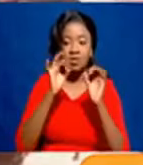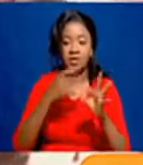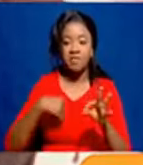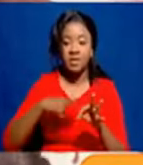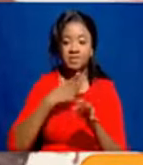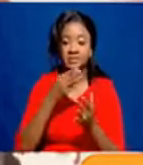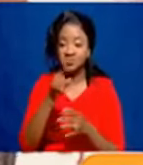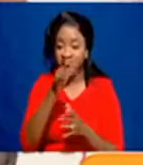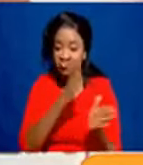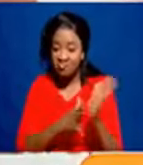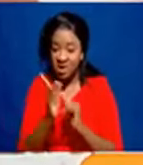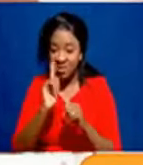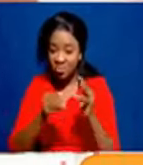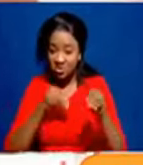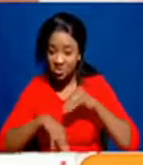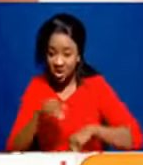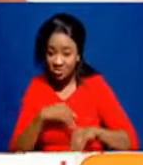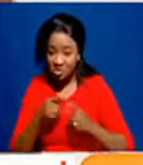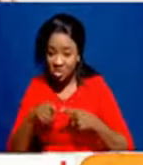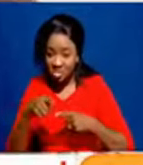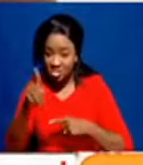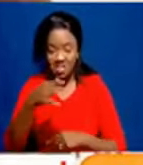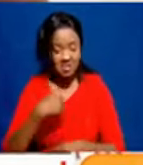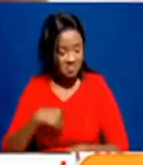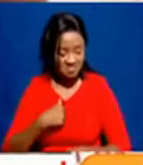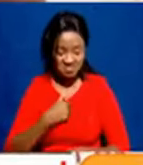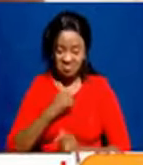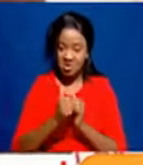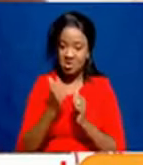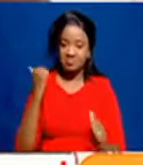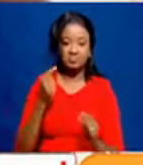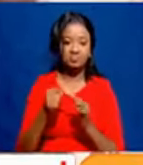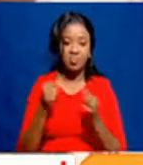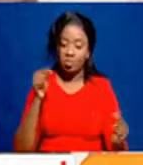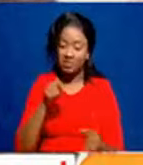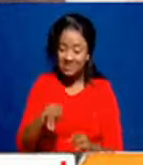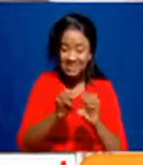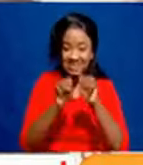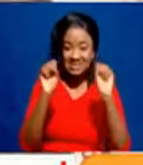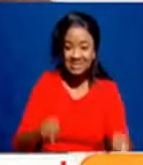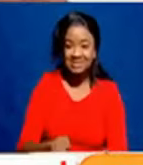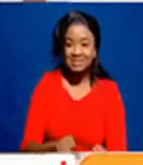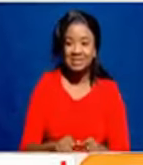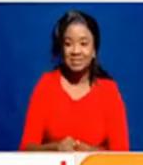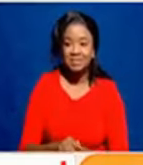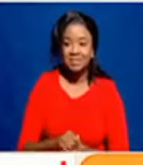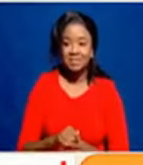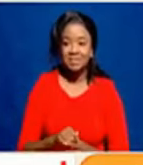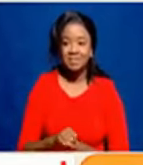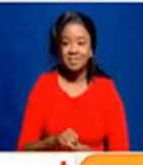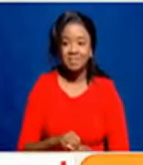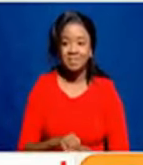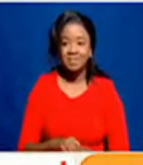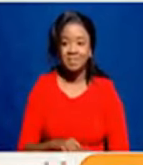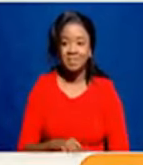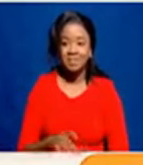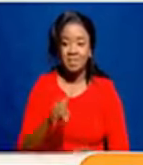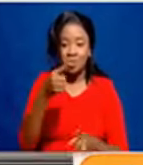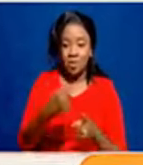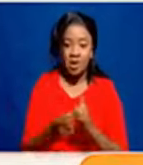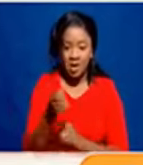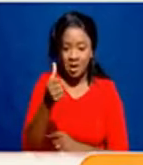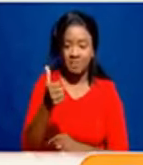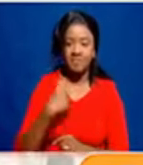ukule, hiyo mimi nimekata. Hii system ni mwaka yetu moja na nusu tangu tupate pesa. Na